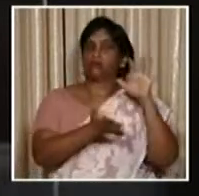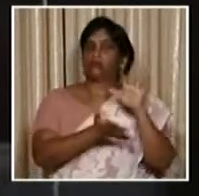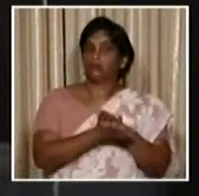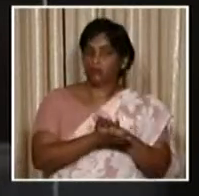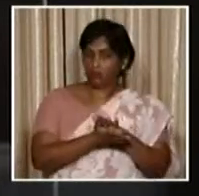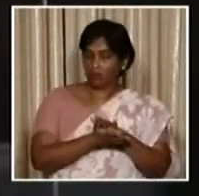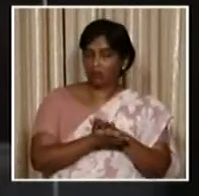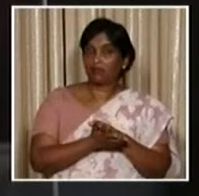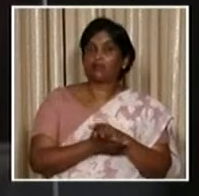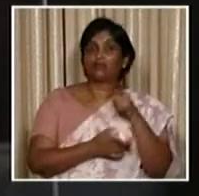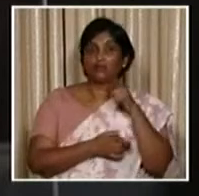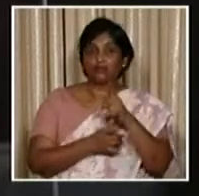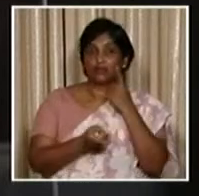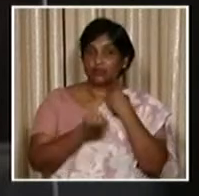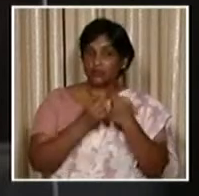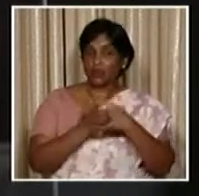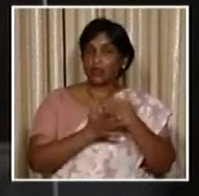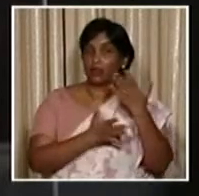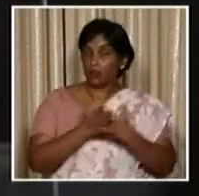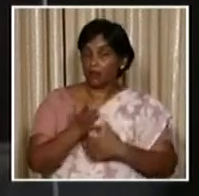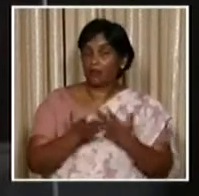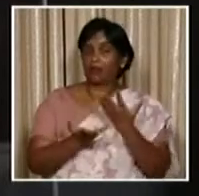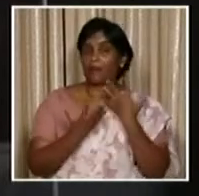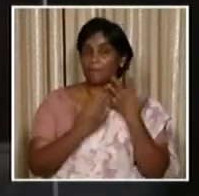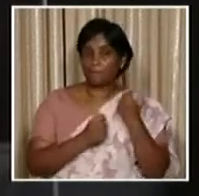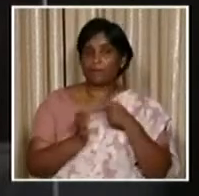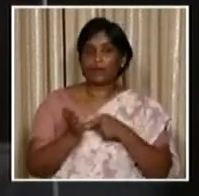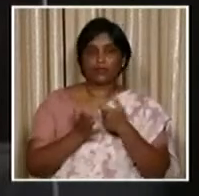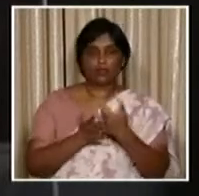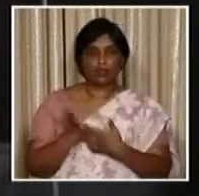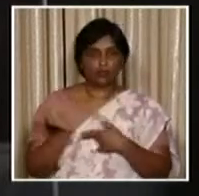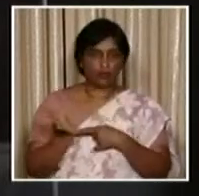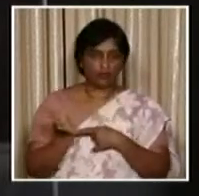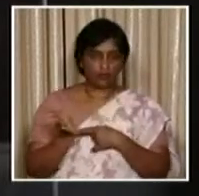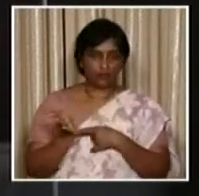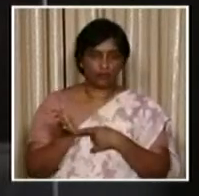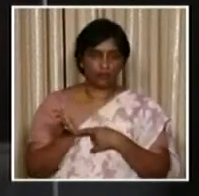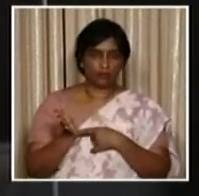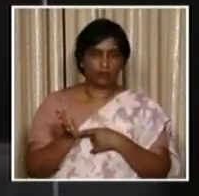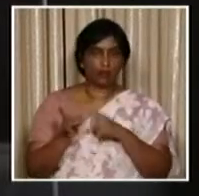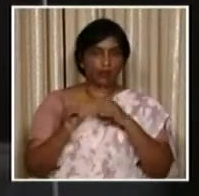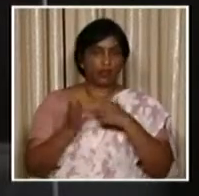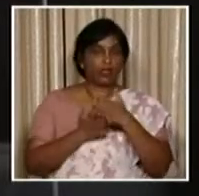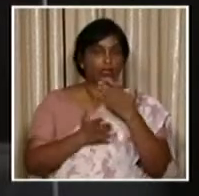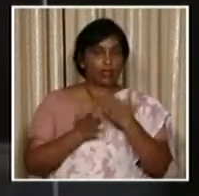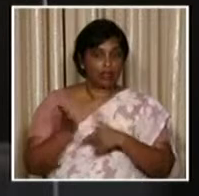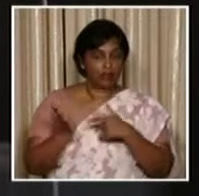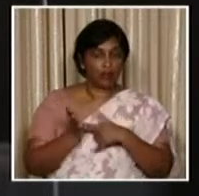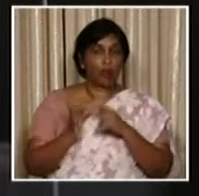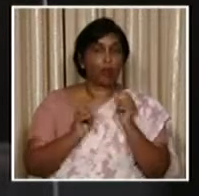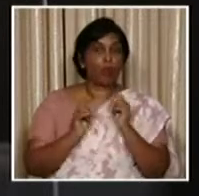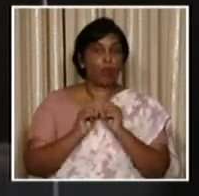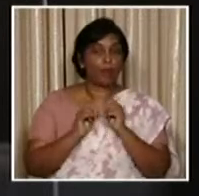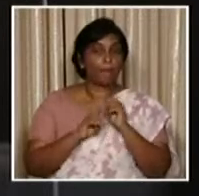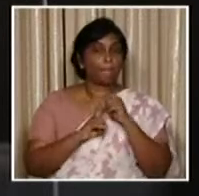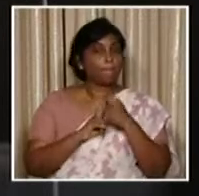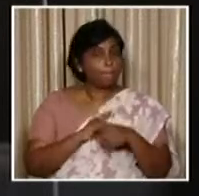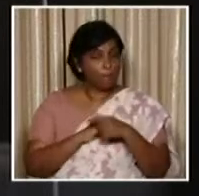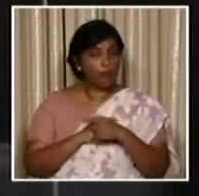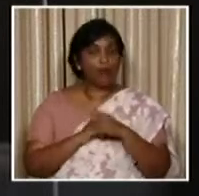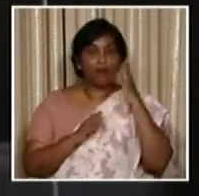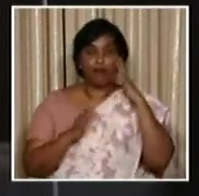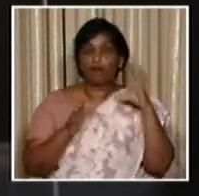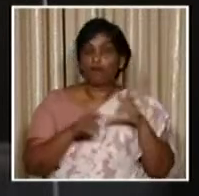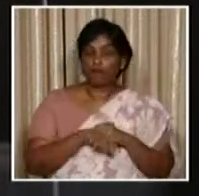la, orang kerbau periksaan itu peti pala tamai, me warta aja. E warta mesti ena itu bonifas perra, huge ma